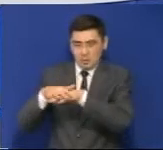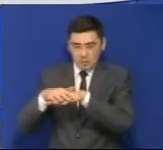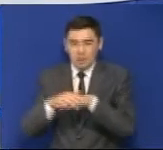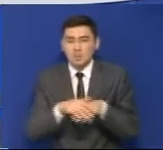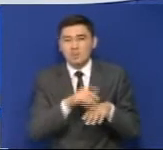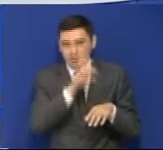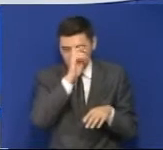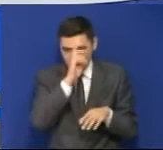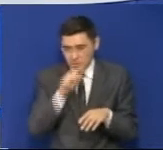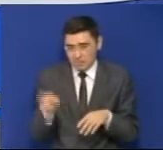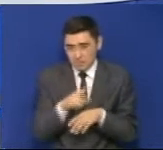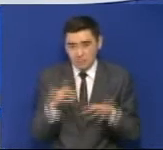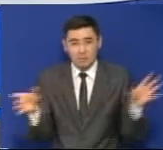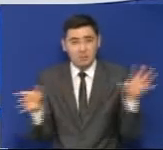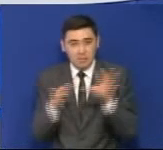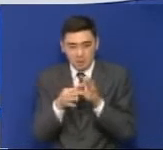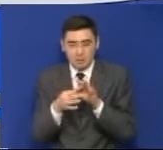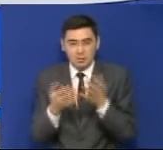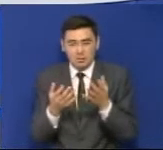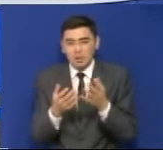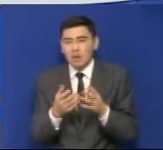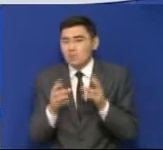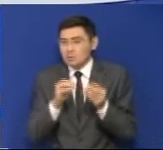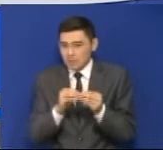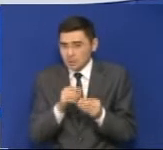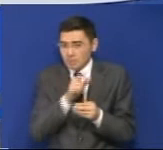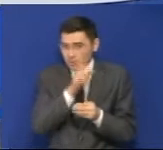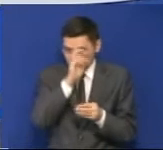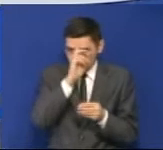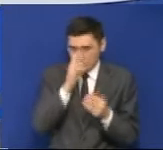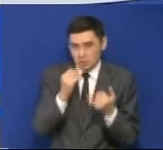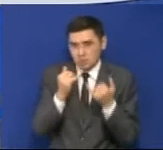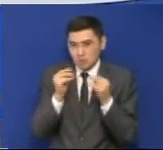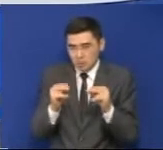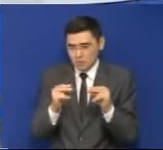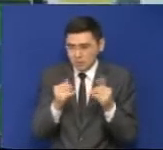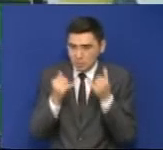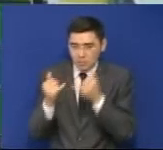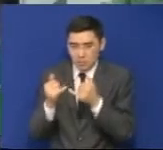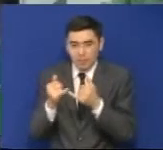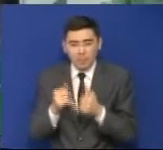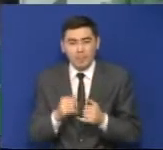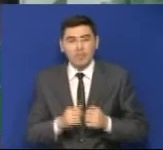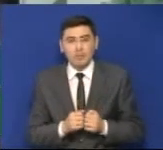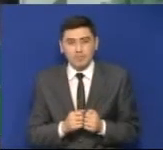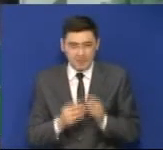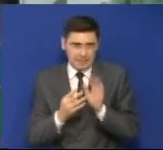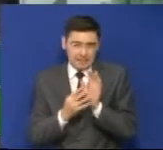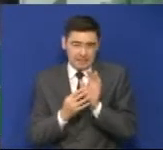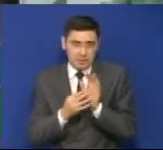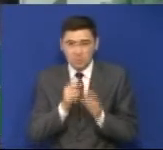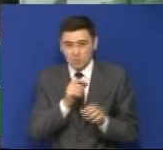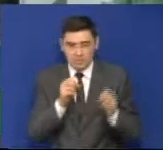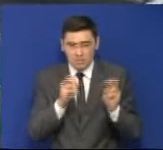арасындағы байланысты нығайту, мемлекеттік органдардың жұмысын ашық әрі халыққа қол жетімді ету. Фронт офисте әкімдіктің 9 бөлімінің